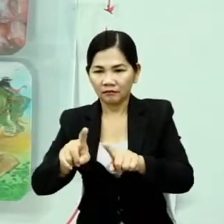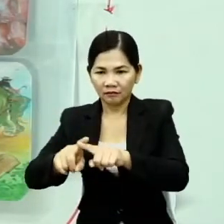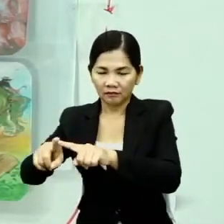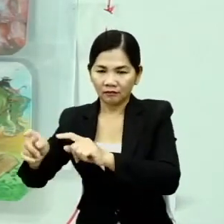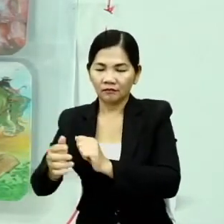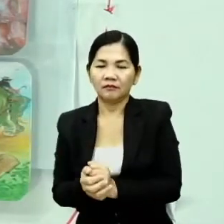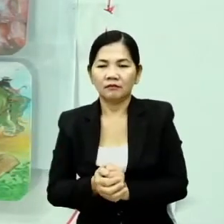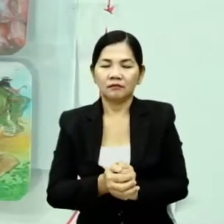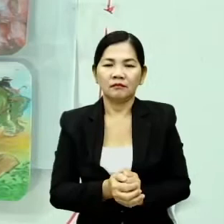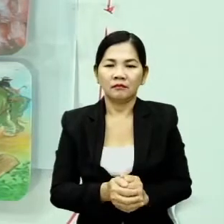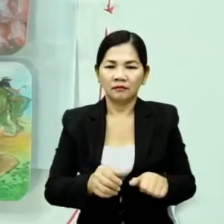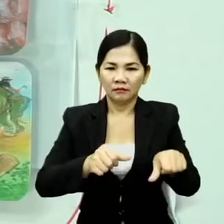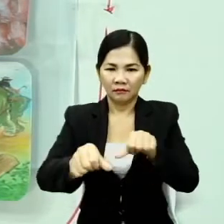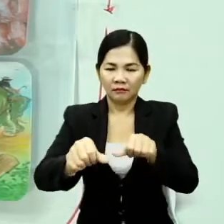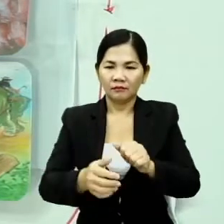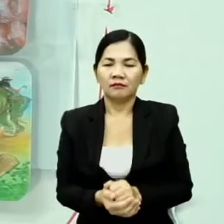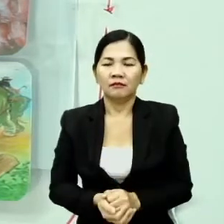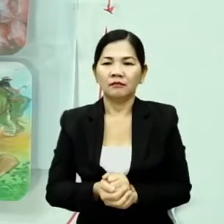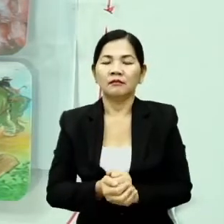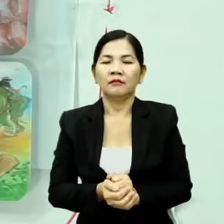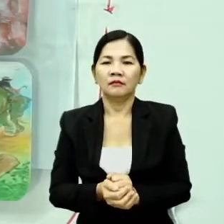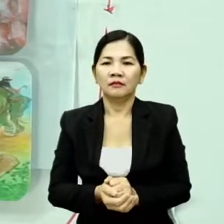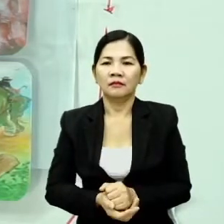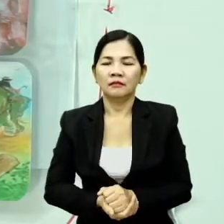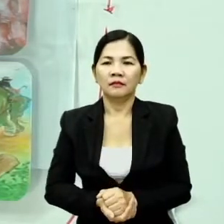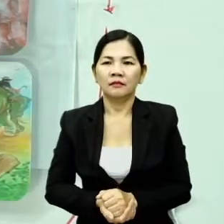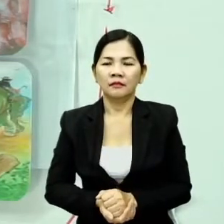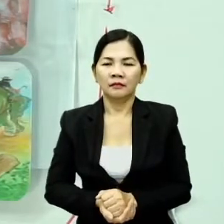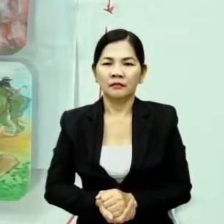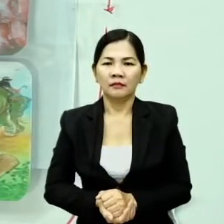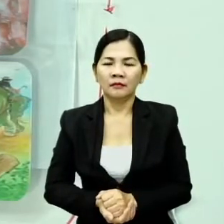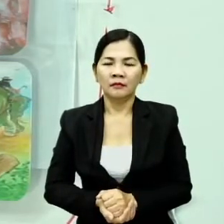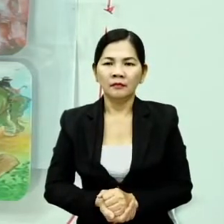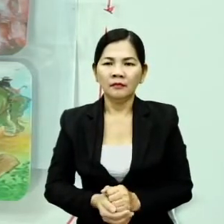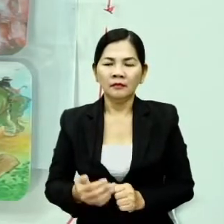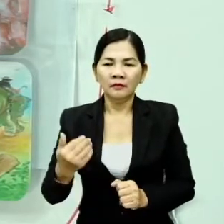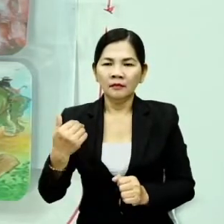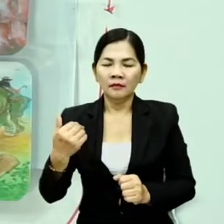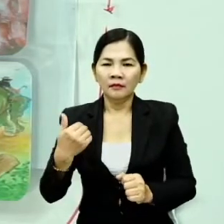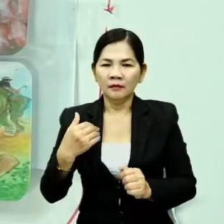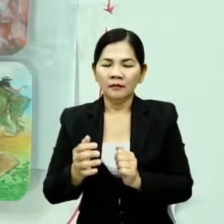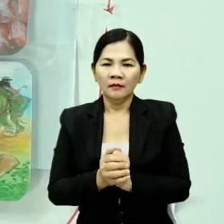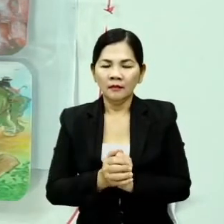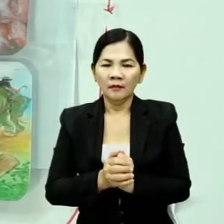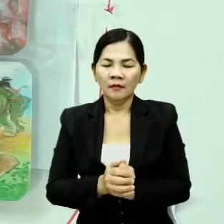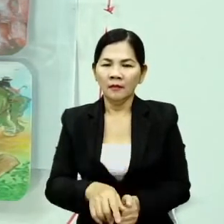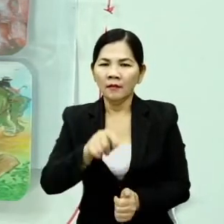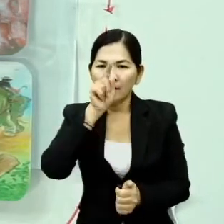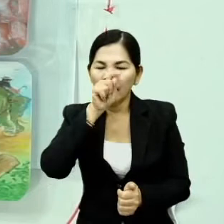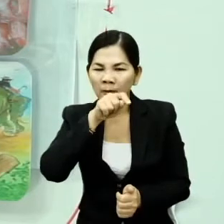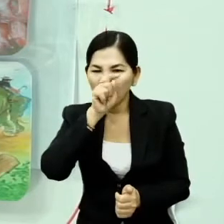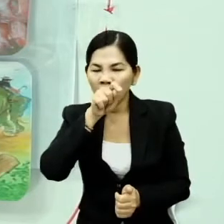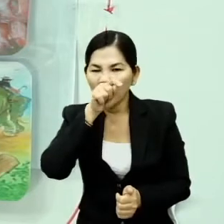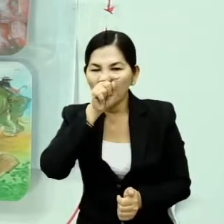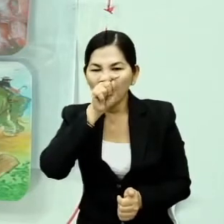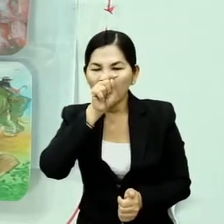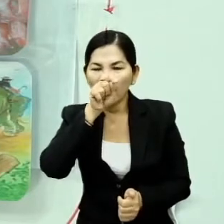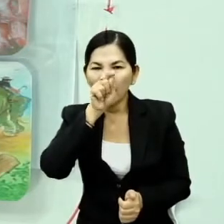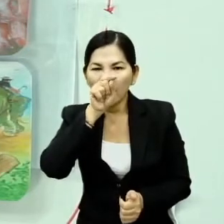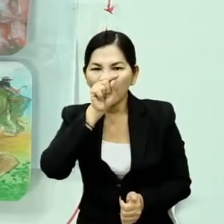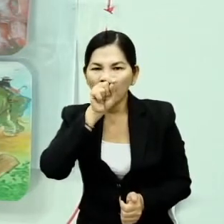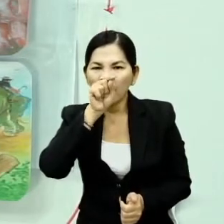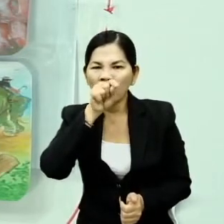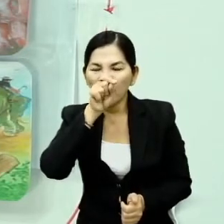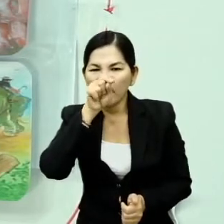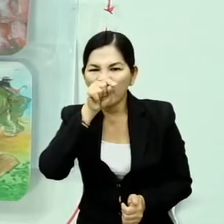hãy lấy con bằng to tiếng cha chưa rụng ở vậy tới con cha cứ chưa rụng sạch mòn nó con nát cha chẳng sạch mòn đi bàn mò bên